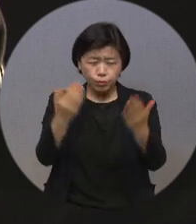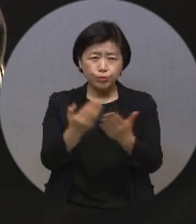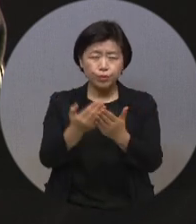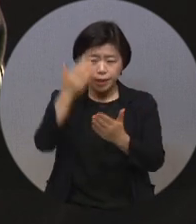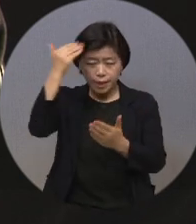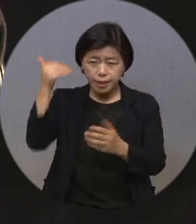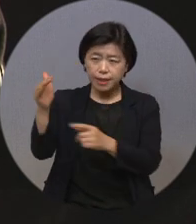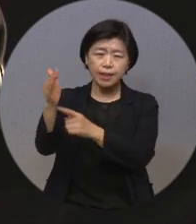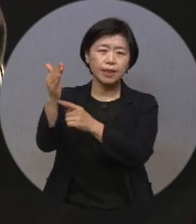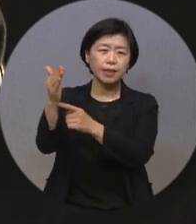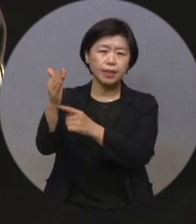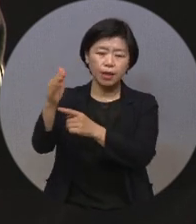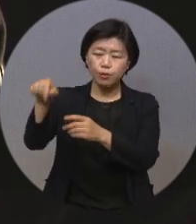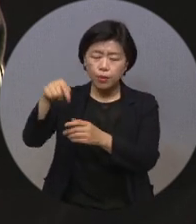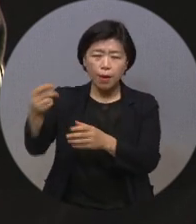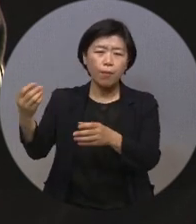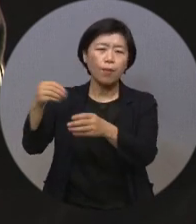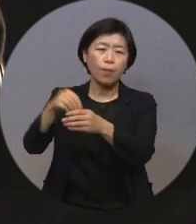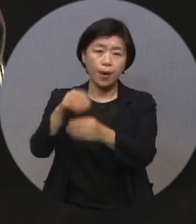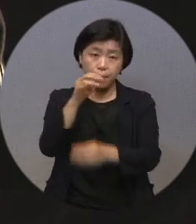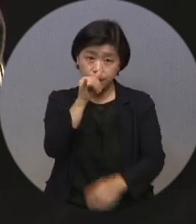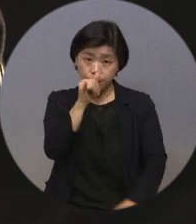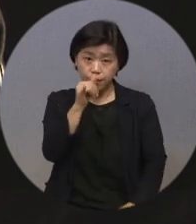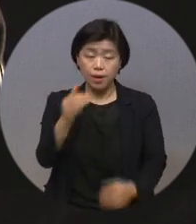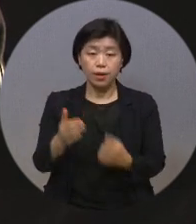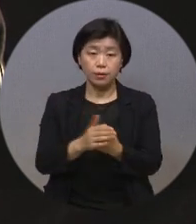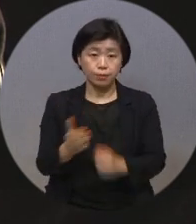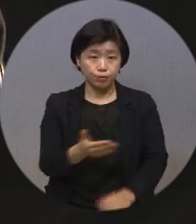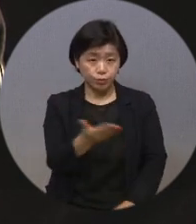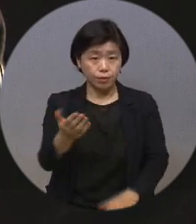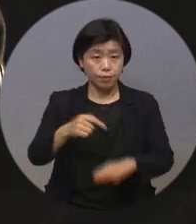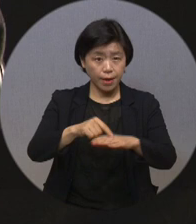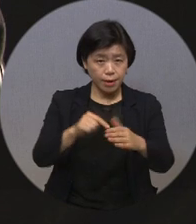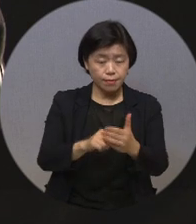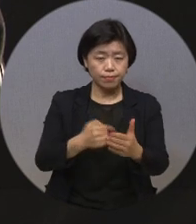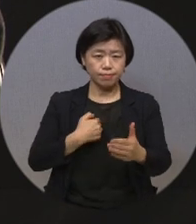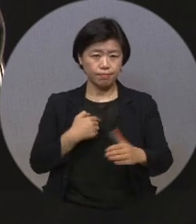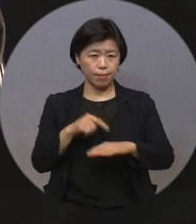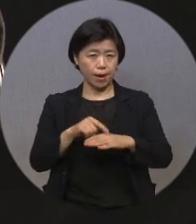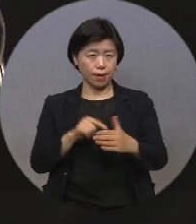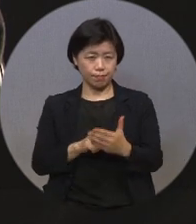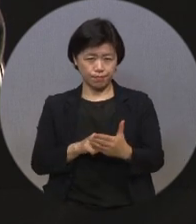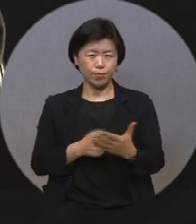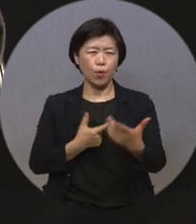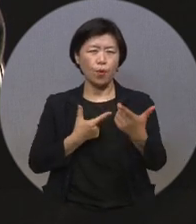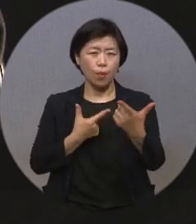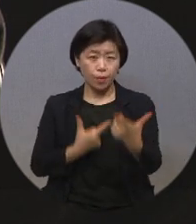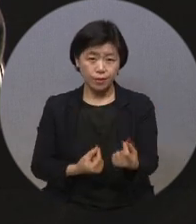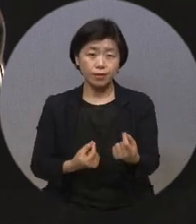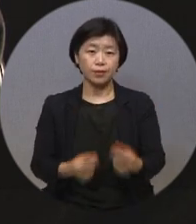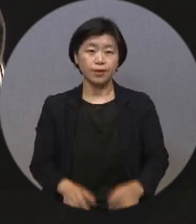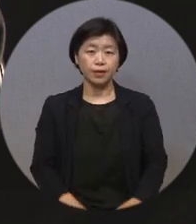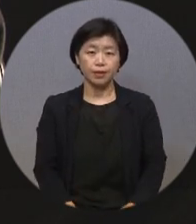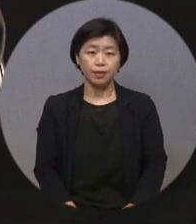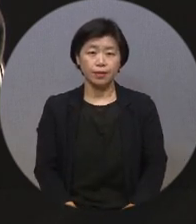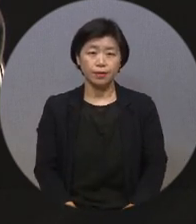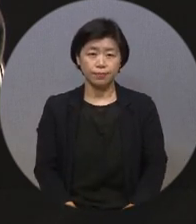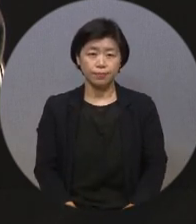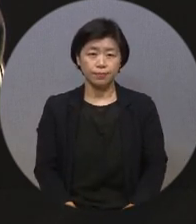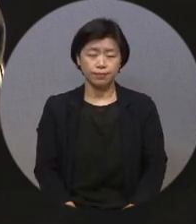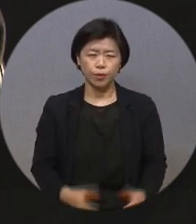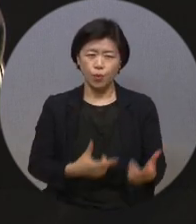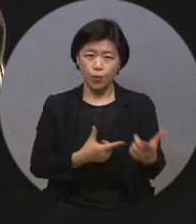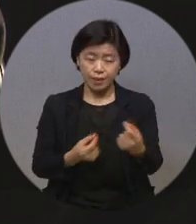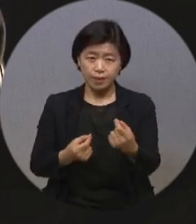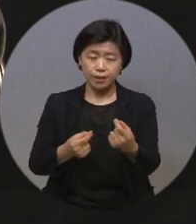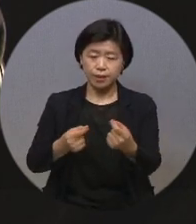있기 때문에 우리 국민들의 그 마음이나 저의 마음이나 똑같이 다 일관되어야